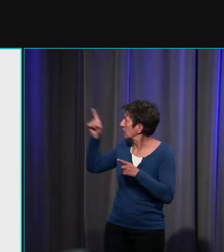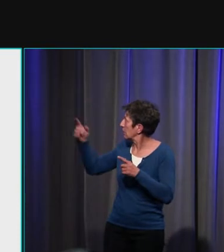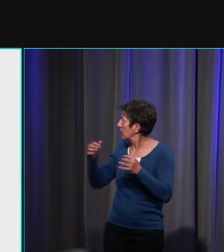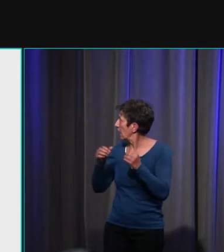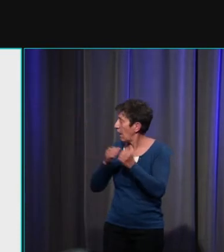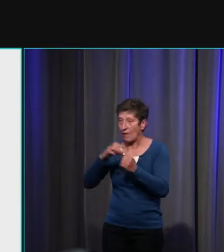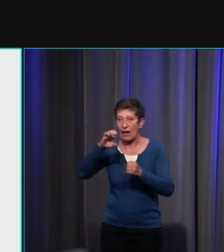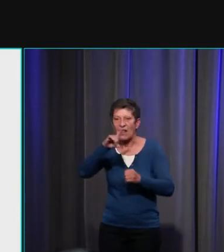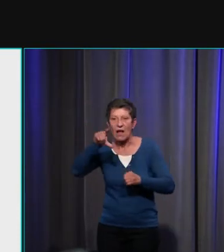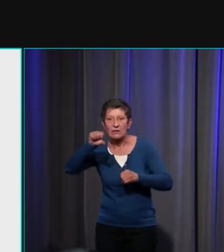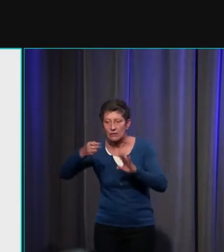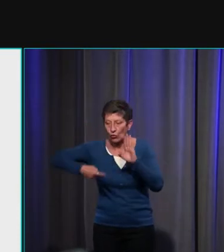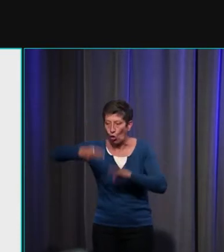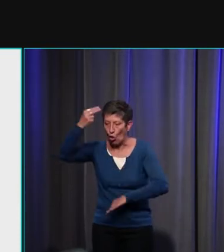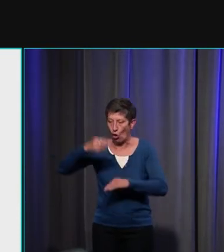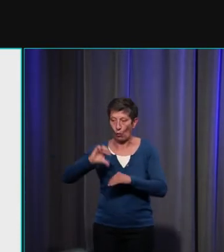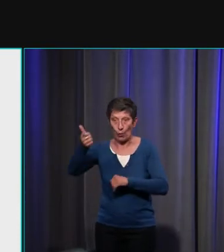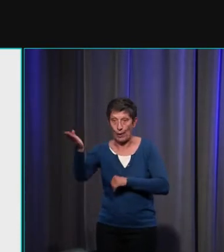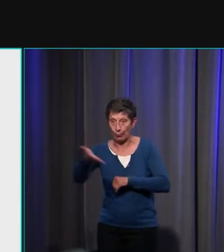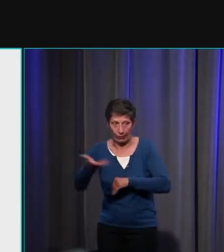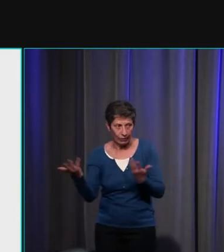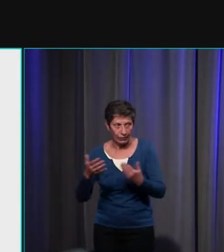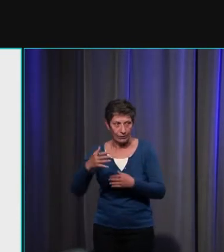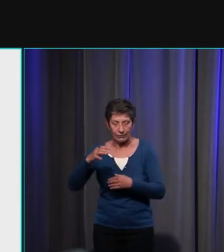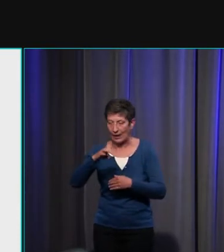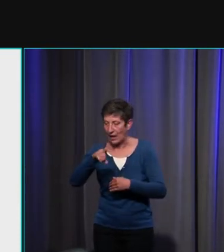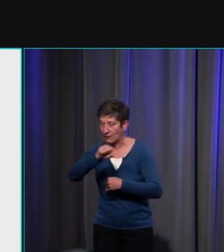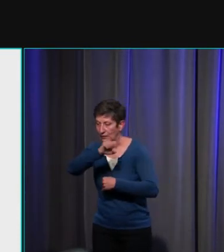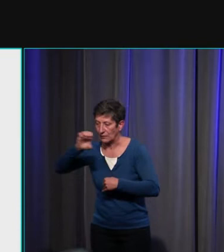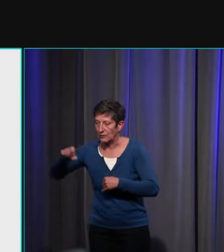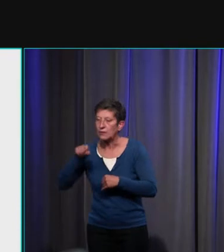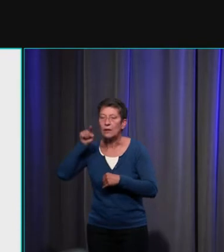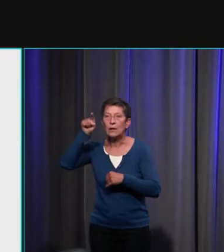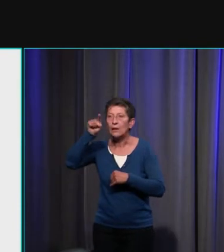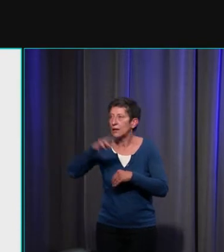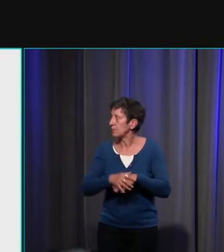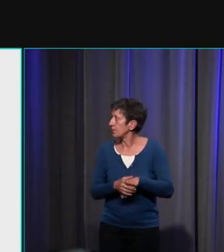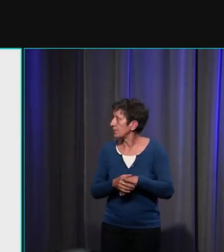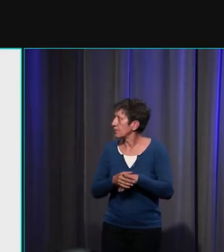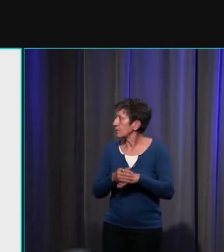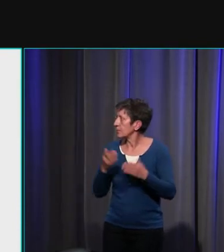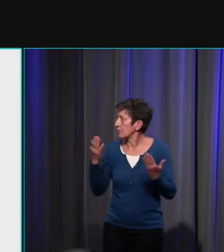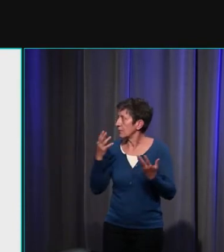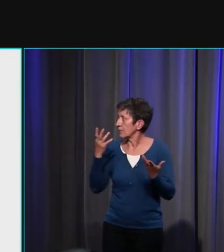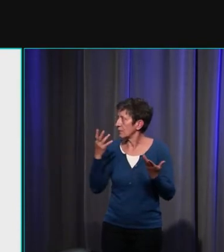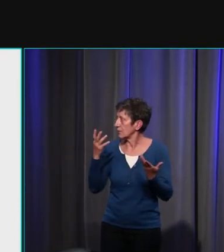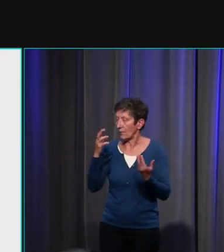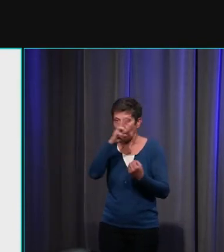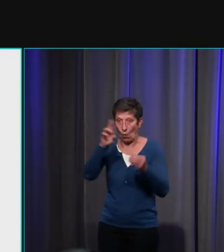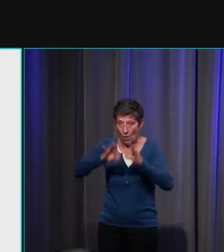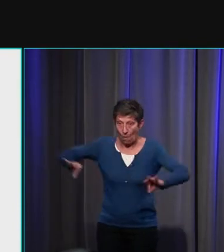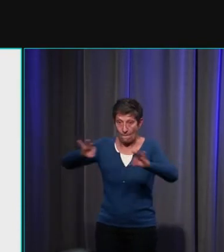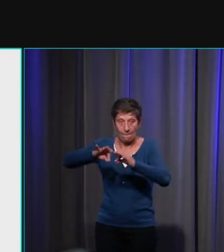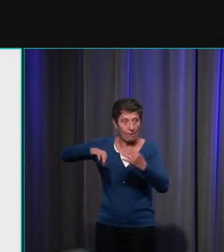d des sons nord qui a été le premier à tomber qui était composé le seul cas d'un royaume x si vous voulez vous les